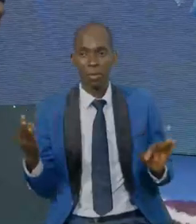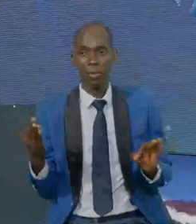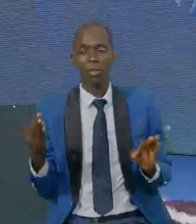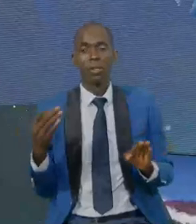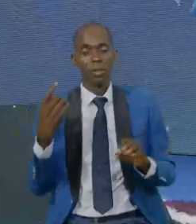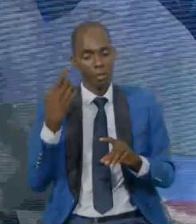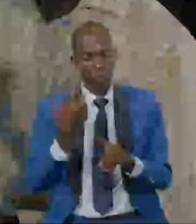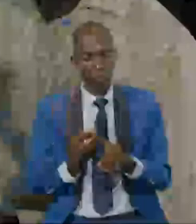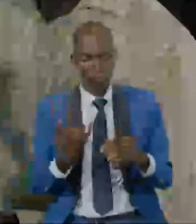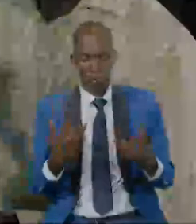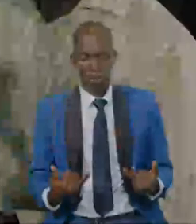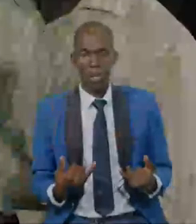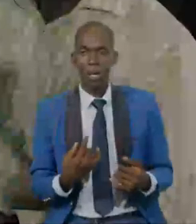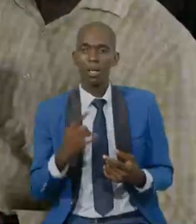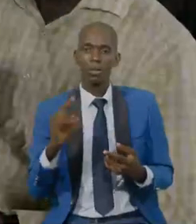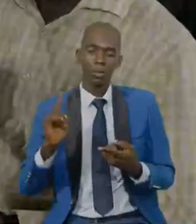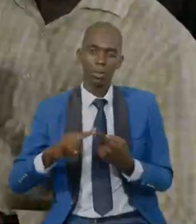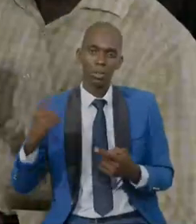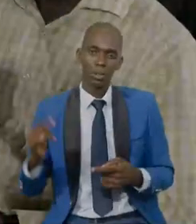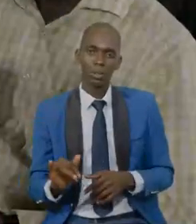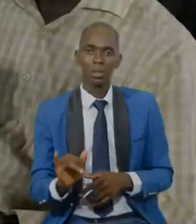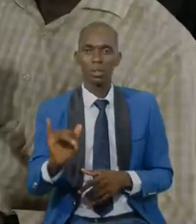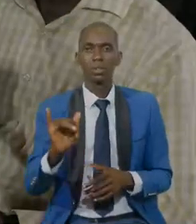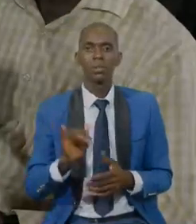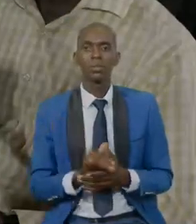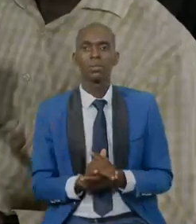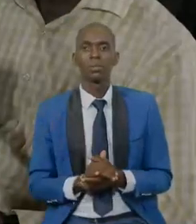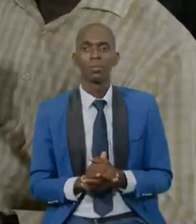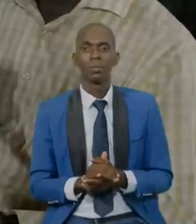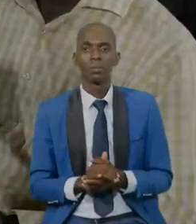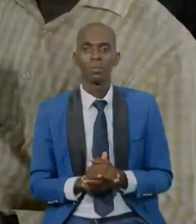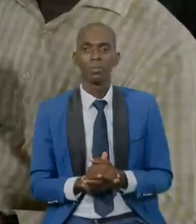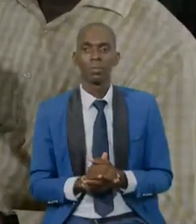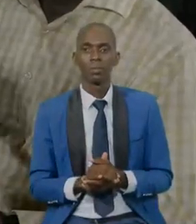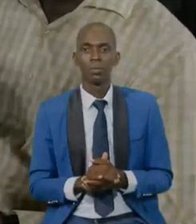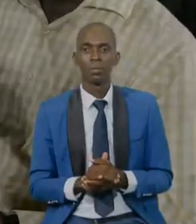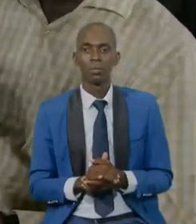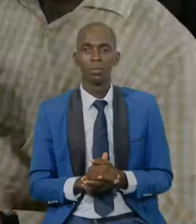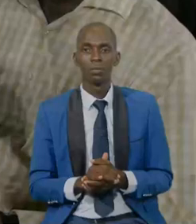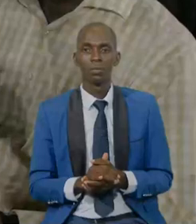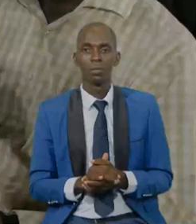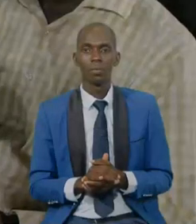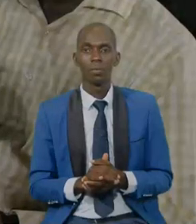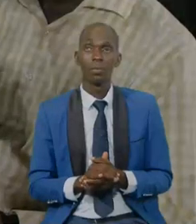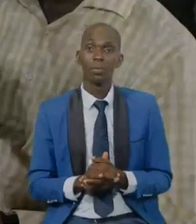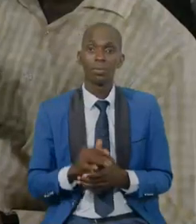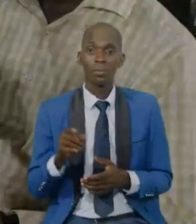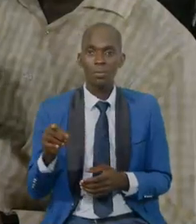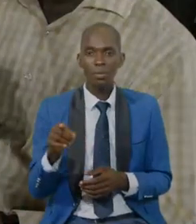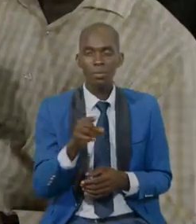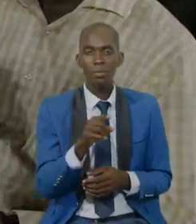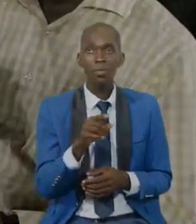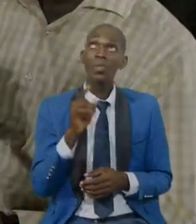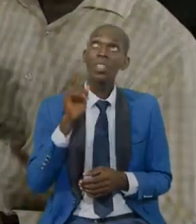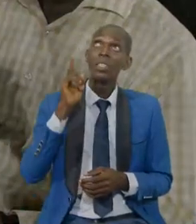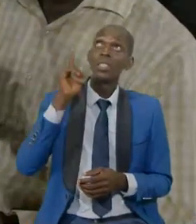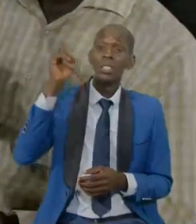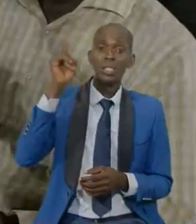and eternity. Tu es disculpé, le châtiment du péché est ôté de toi pour le moment et pour